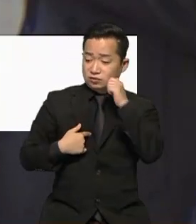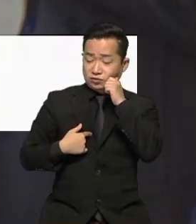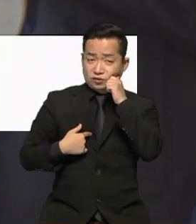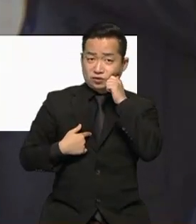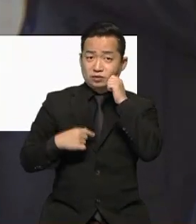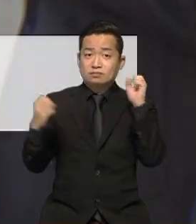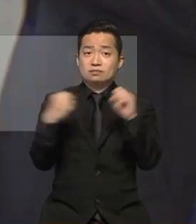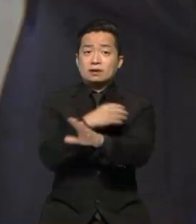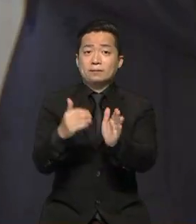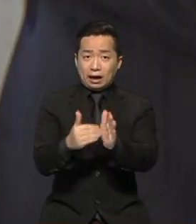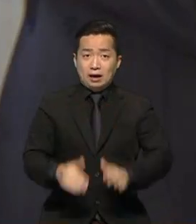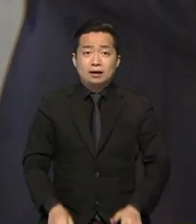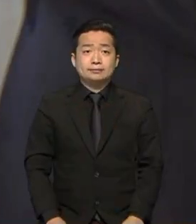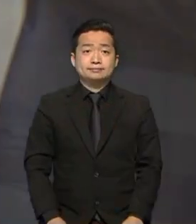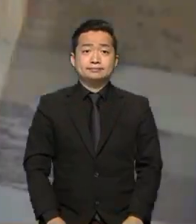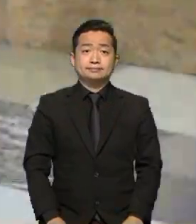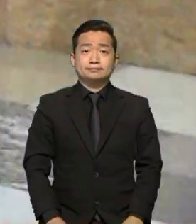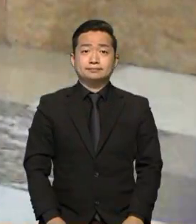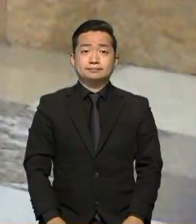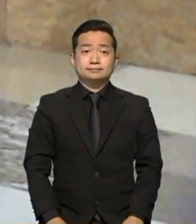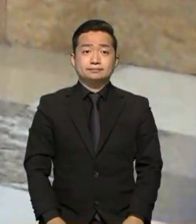했기 때문에